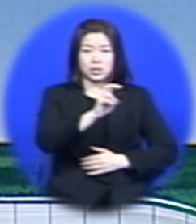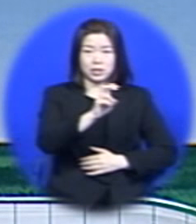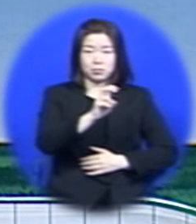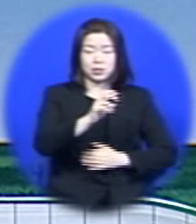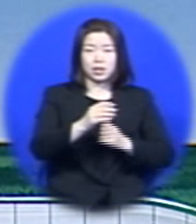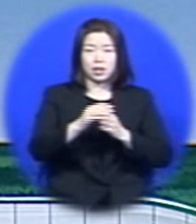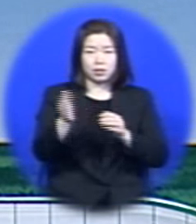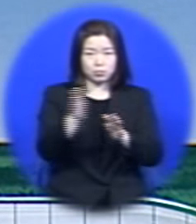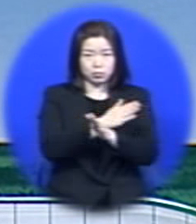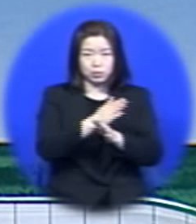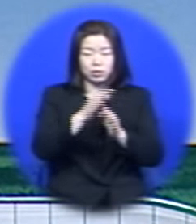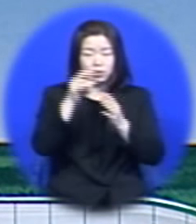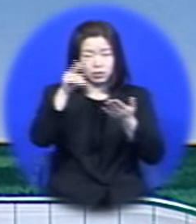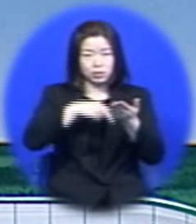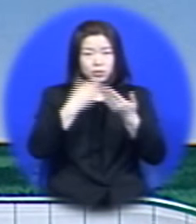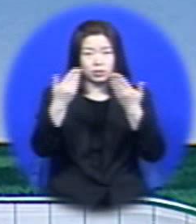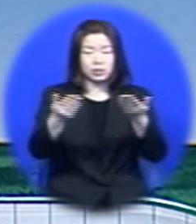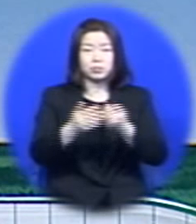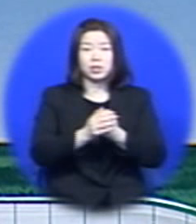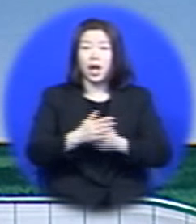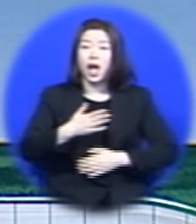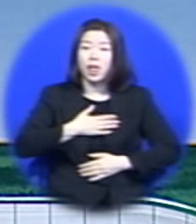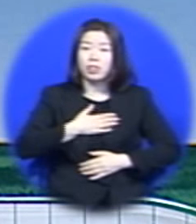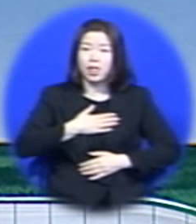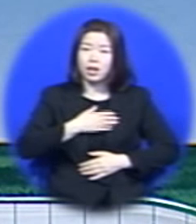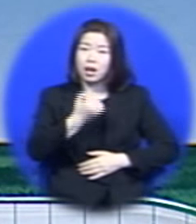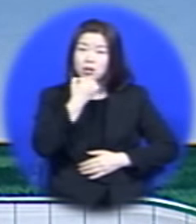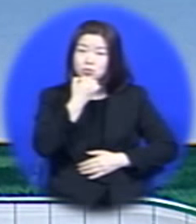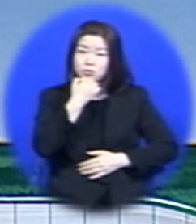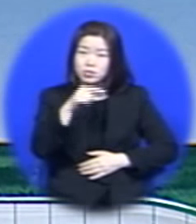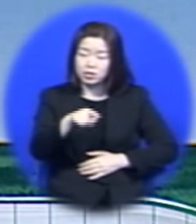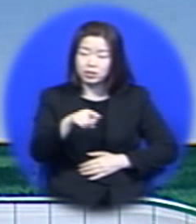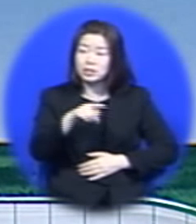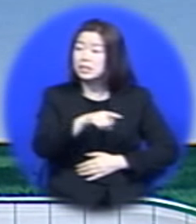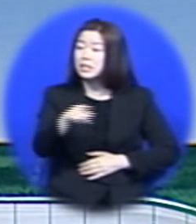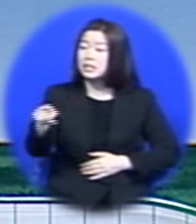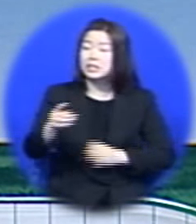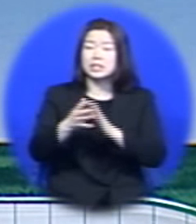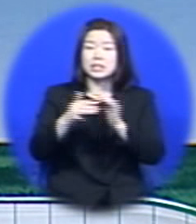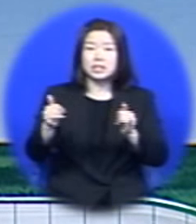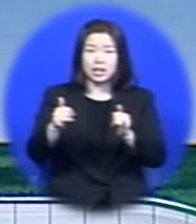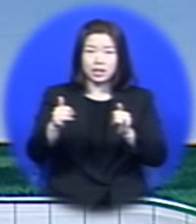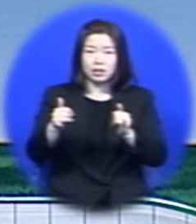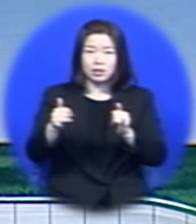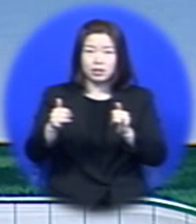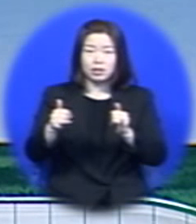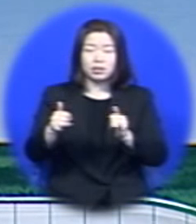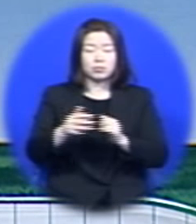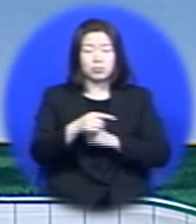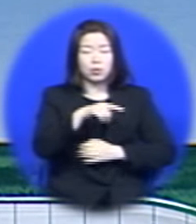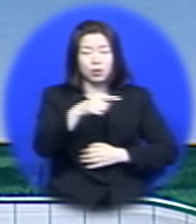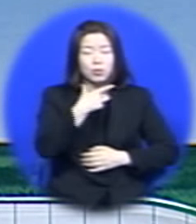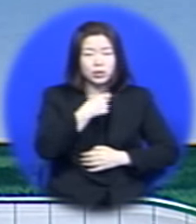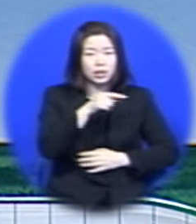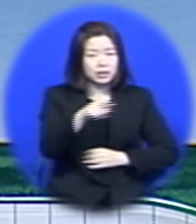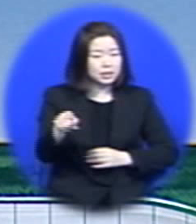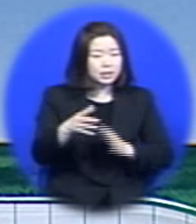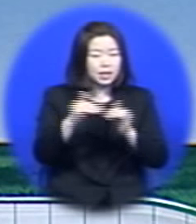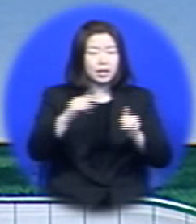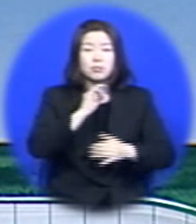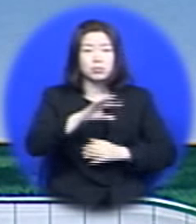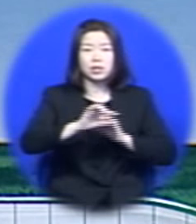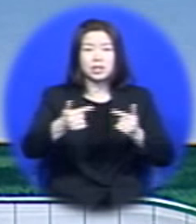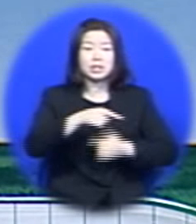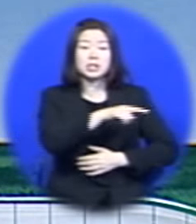제가 읽어드리겠습니다. 내가 비옵는 것은 이 사람들만 위함이 아니요 또 저희 말을 인하여